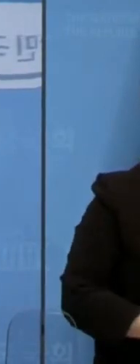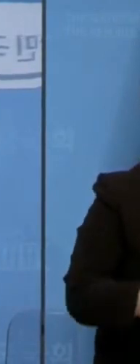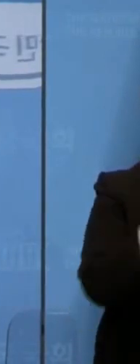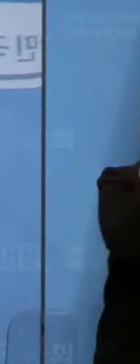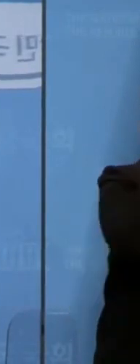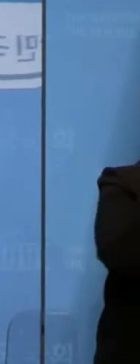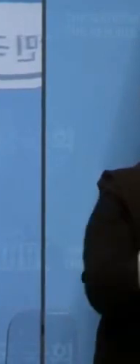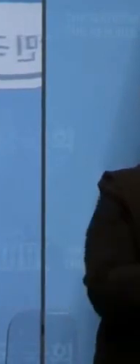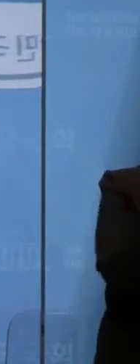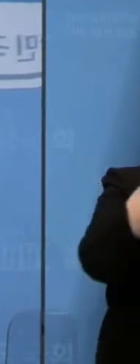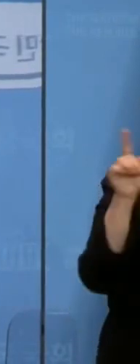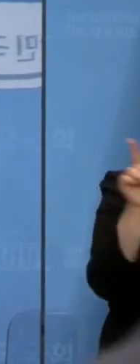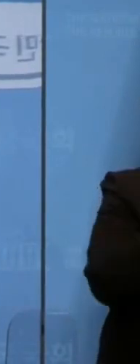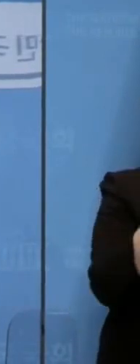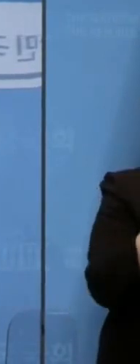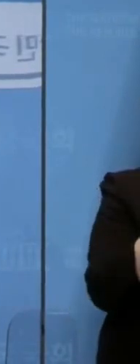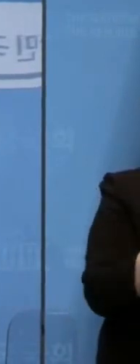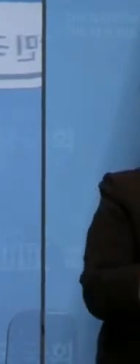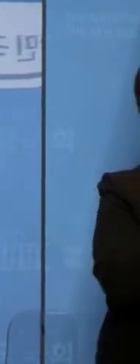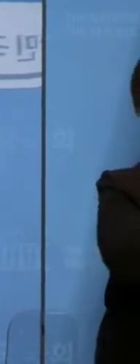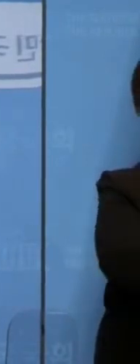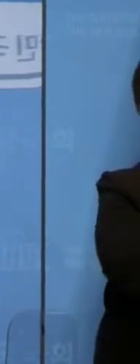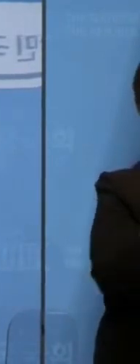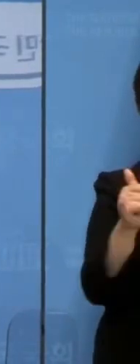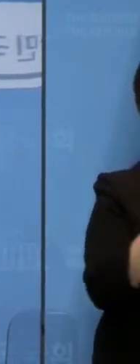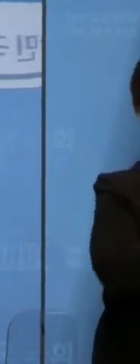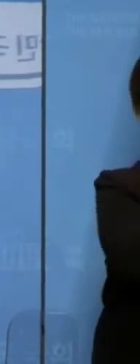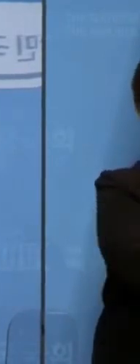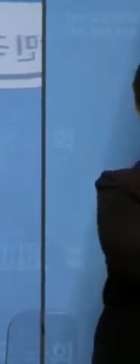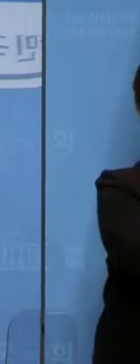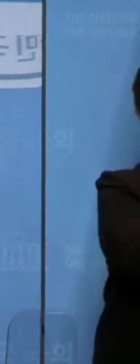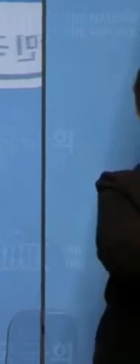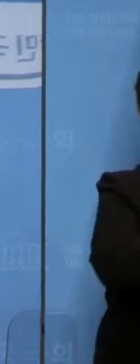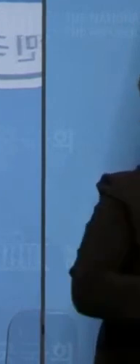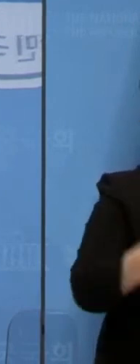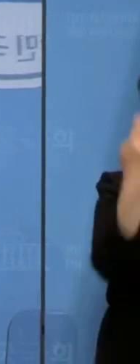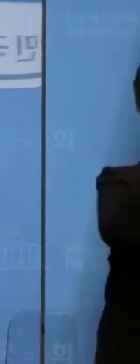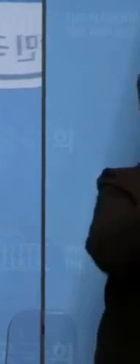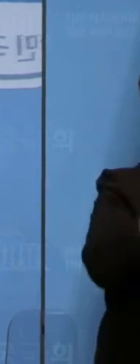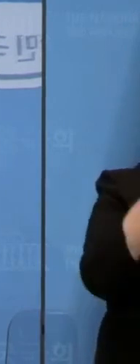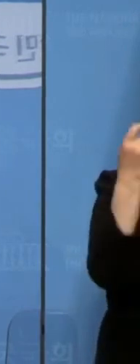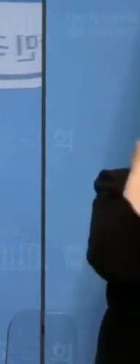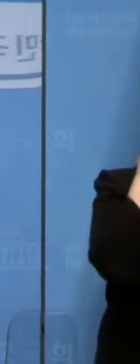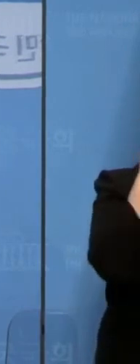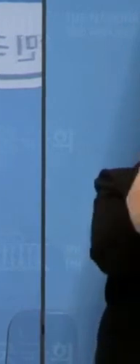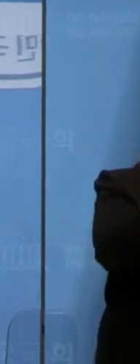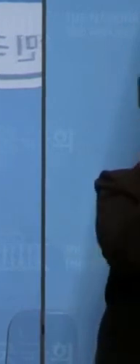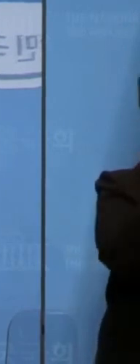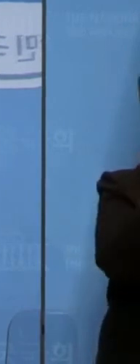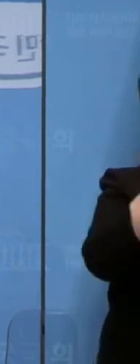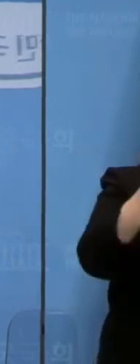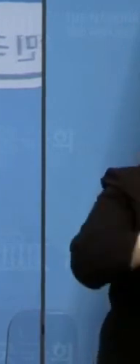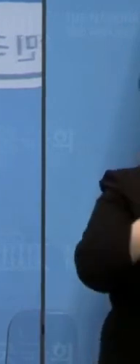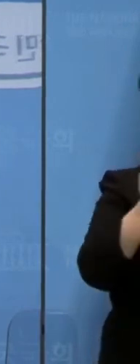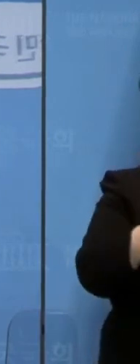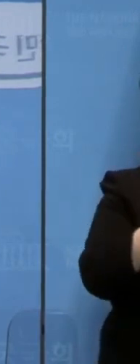원인은 바로 저들의 무능과 위선을 견제할 수 있는 균형이 깨어졌기 때문입니다.